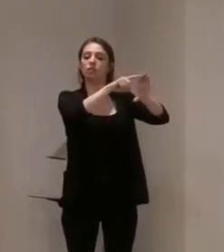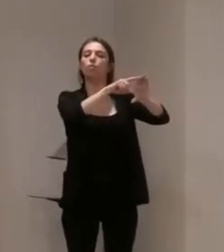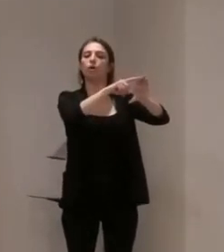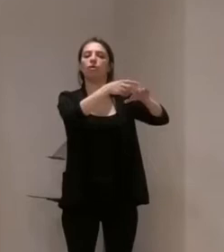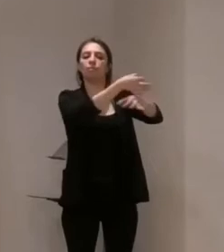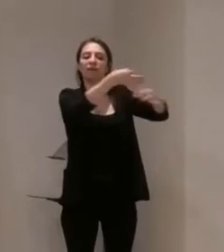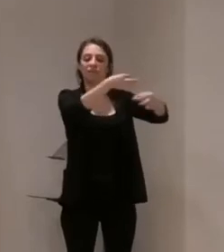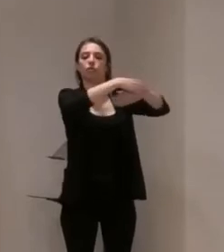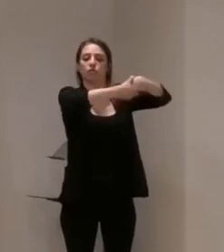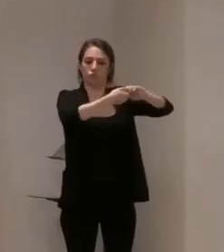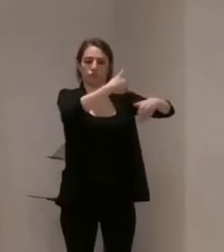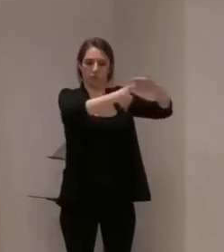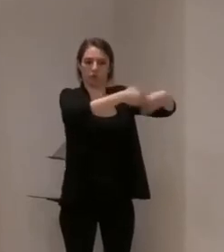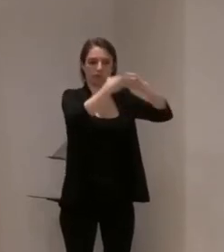que és